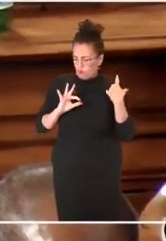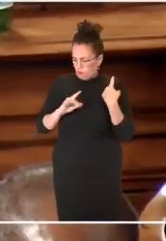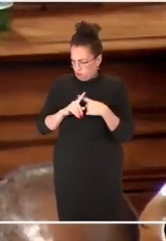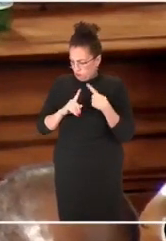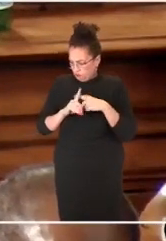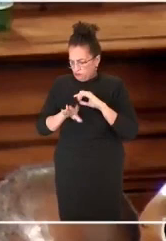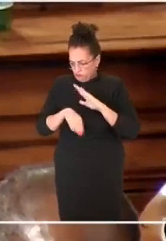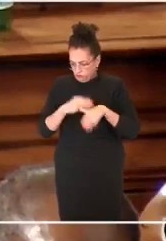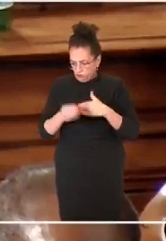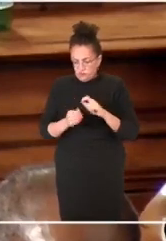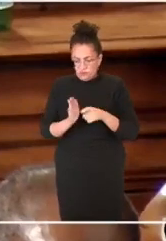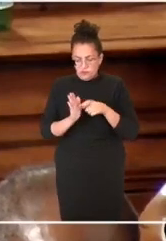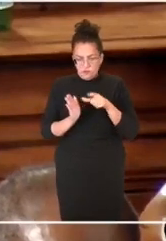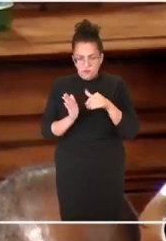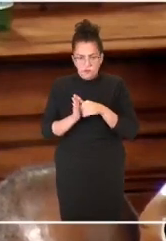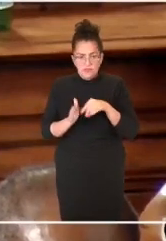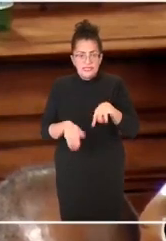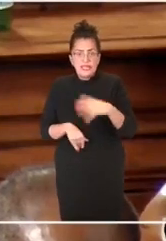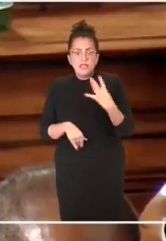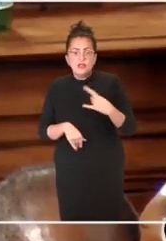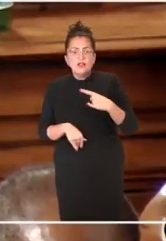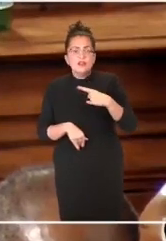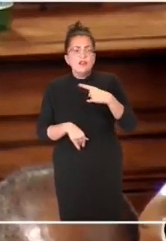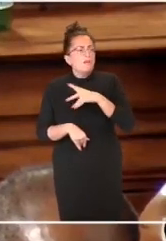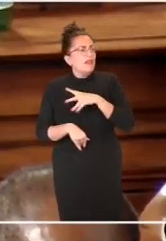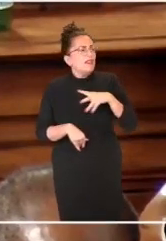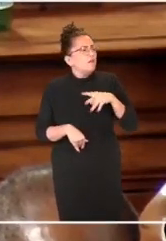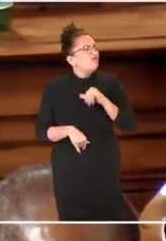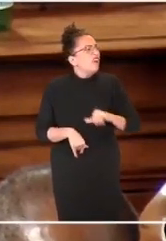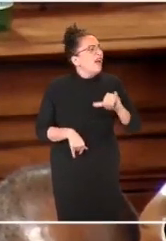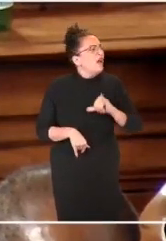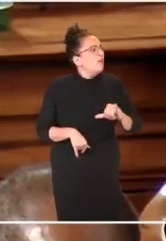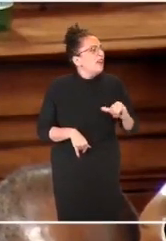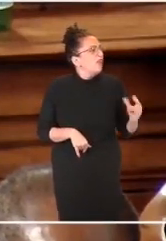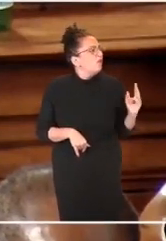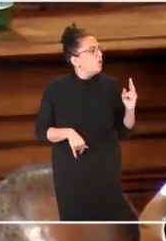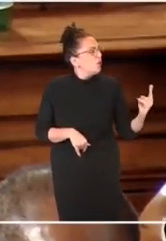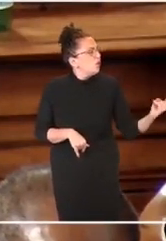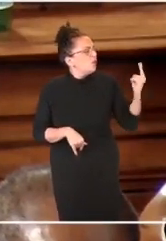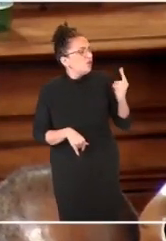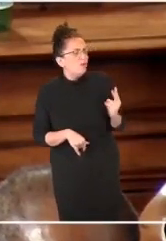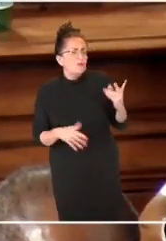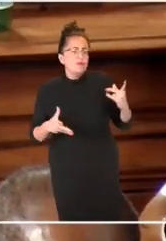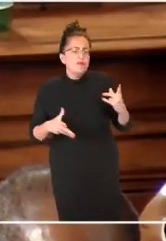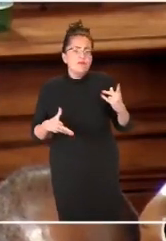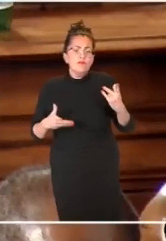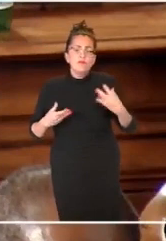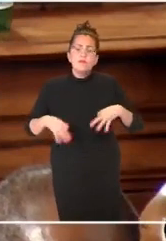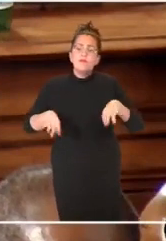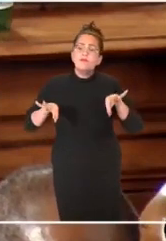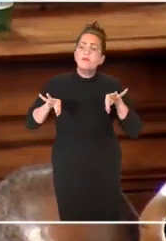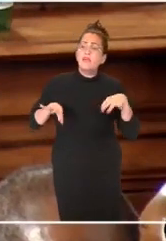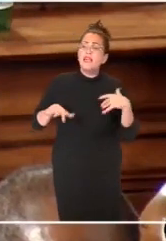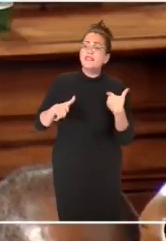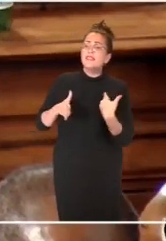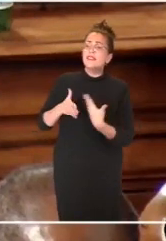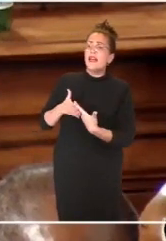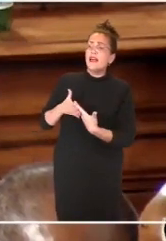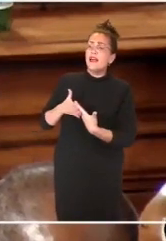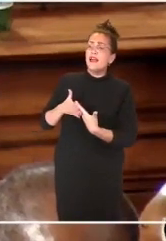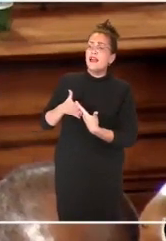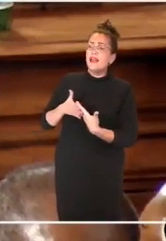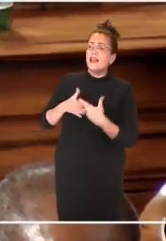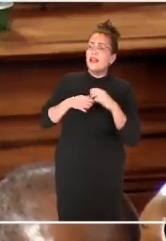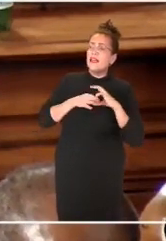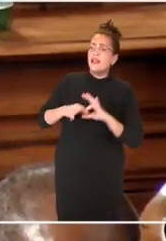partir de 2014 avec Delphine Jamet qui consistait à nous expliquer que c'était, je vous cite, le fait du prince. Parce que ce budget, le FIL, n'était